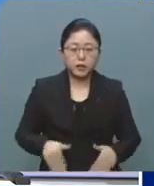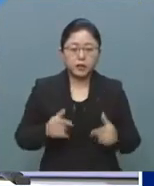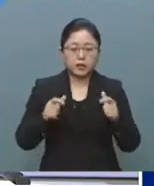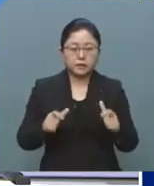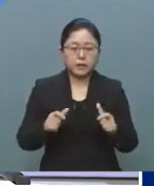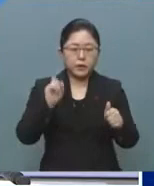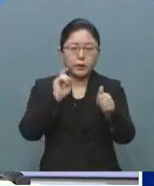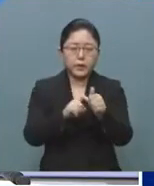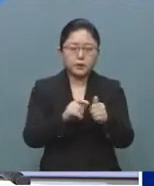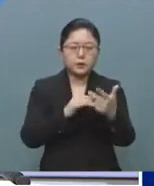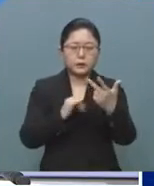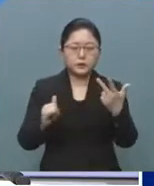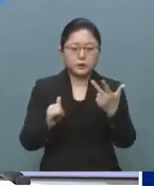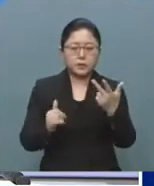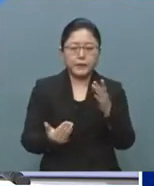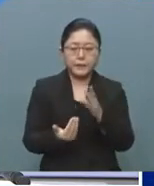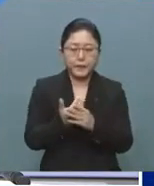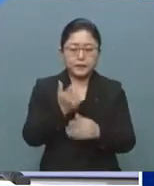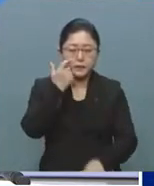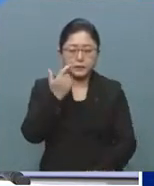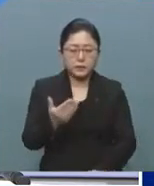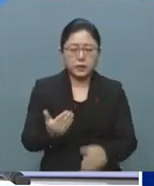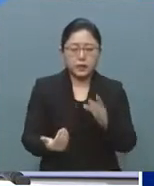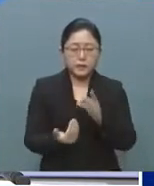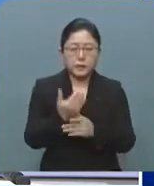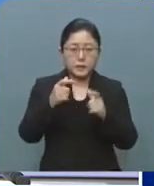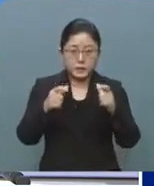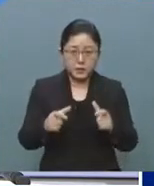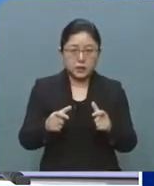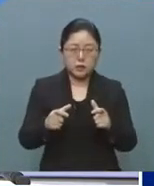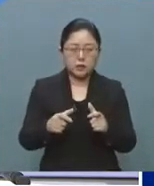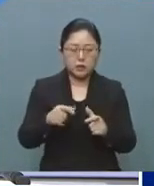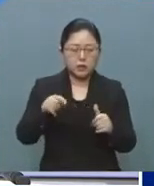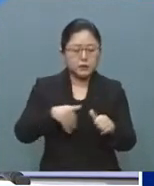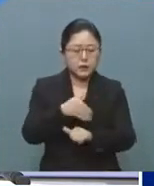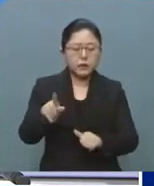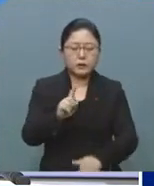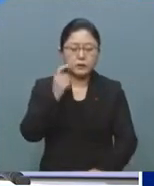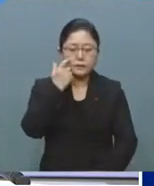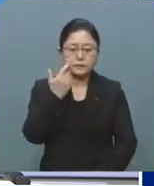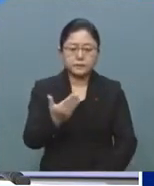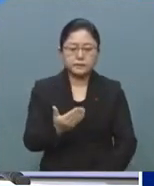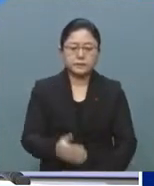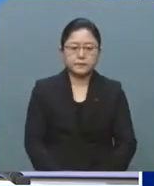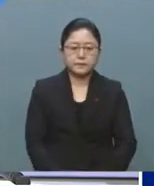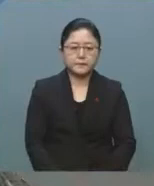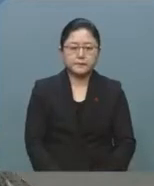전남에서도 확진자가 7명 발생했죠. 이 발생 지역과 확진자 현황 전해 주시죠.